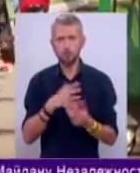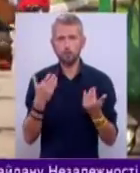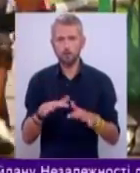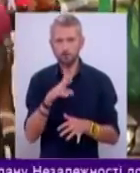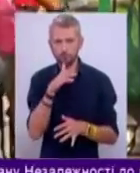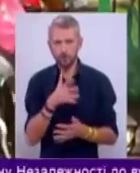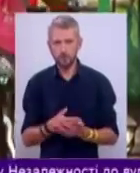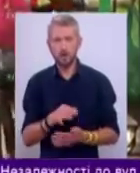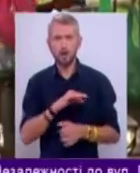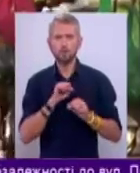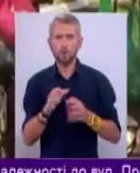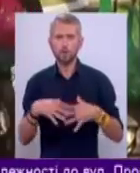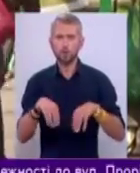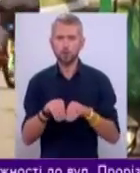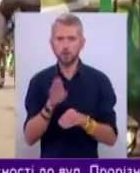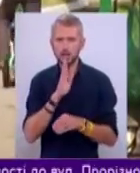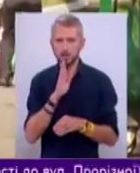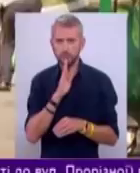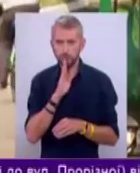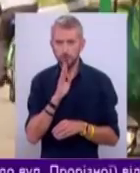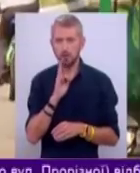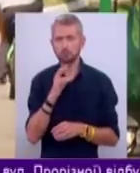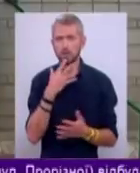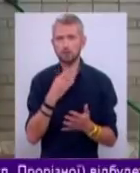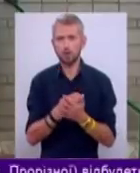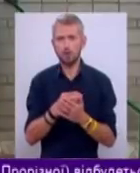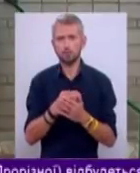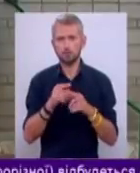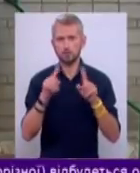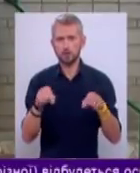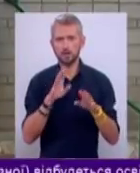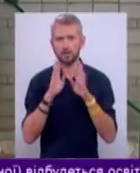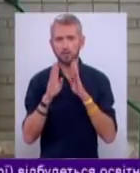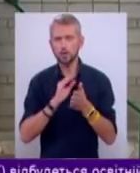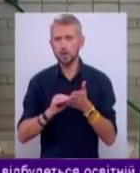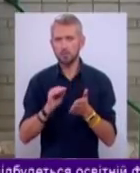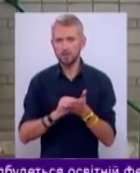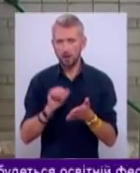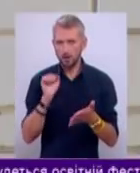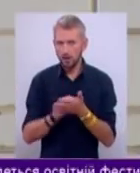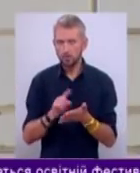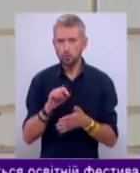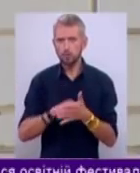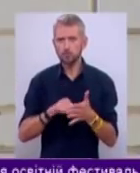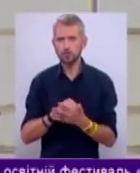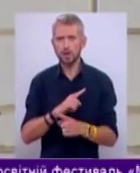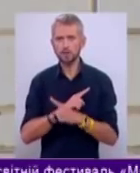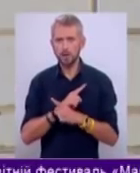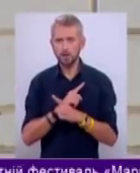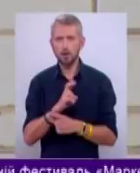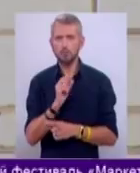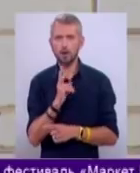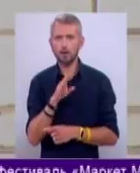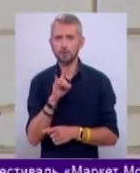втрачений час. Адвокат родини дівчинки Оксана Соколовська на своїй сторінці у Фейсбуці написала, що причина смерті Маргарити